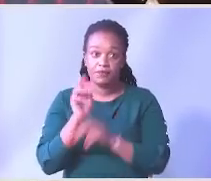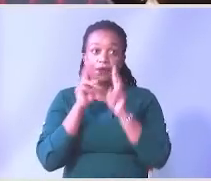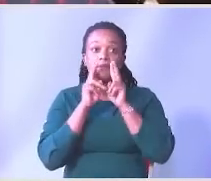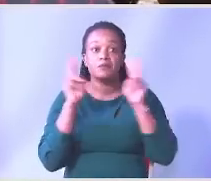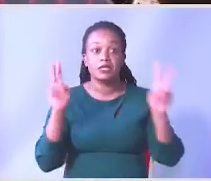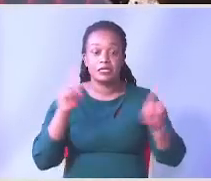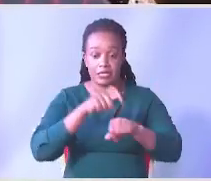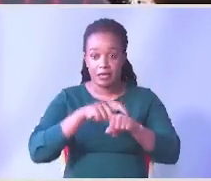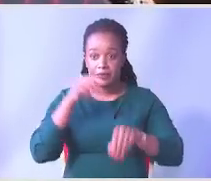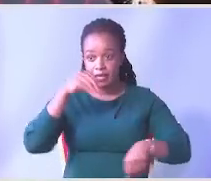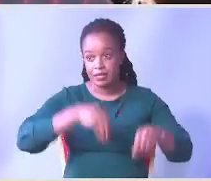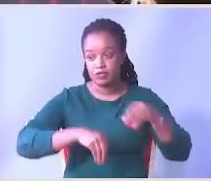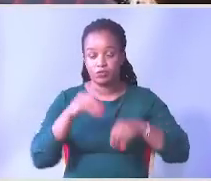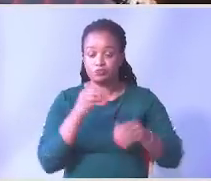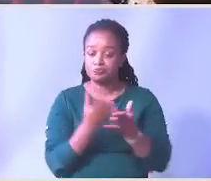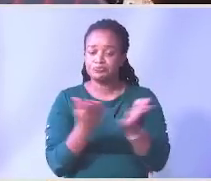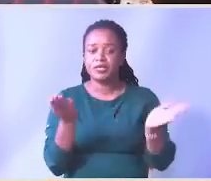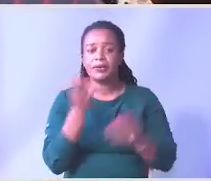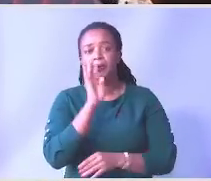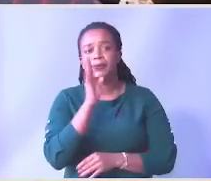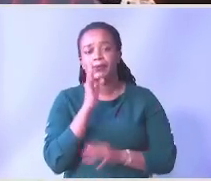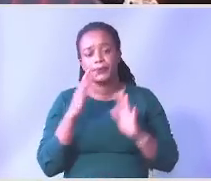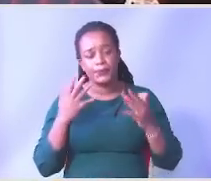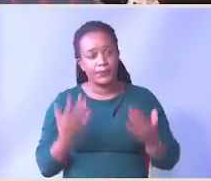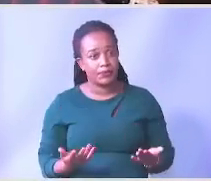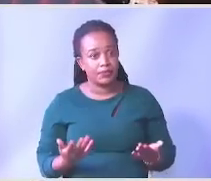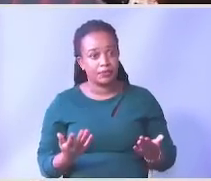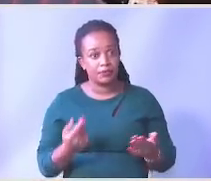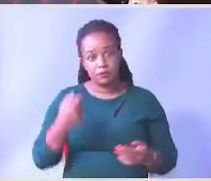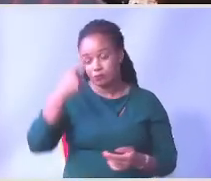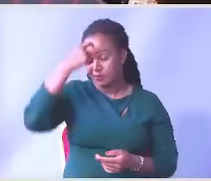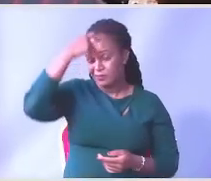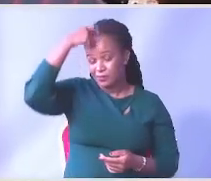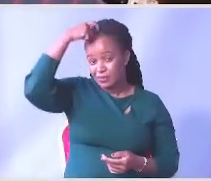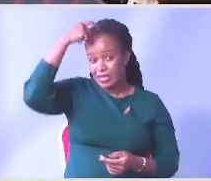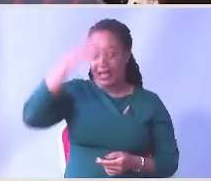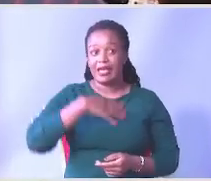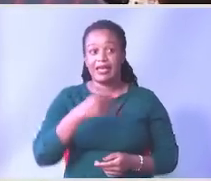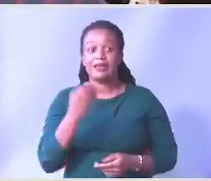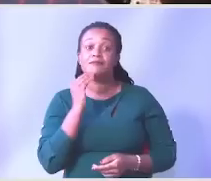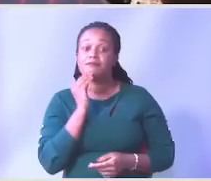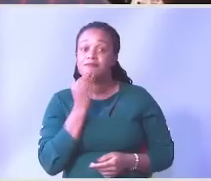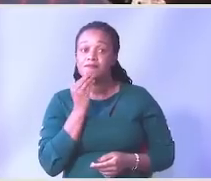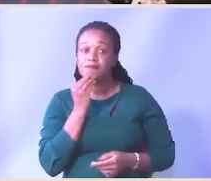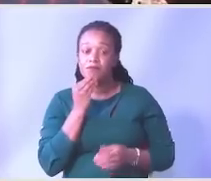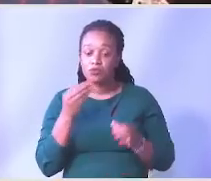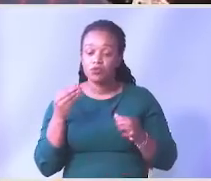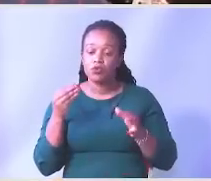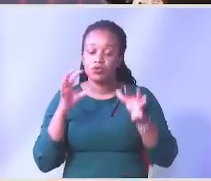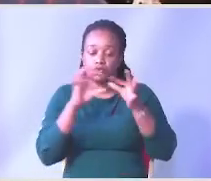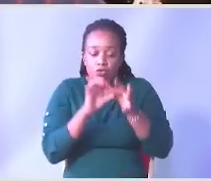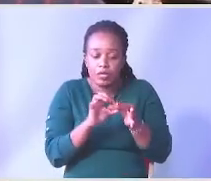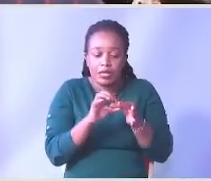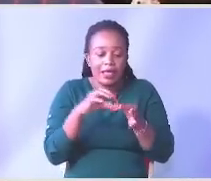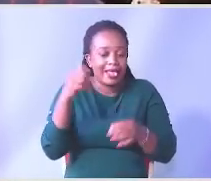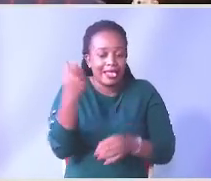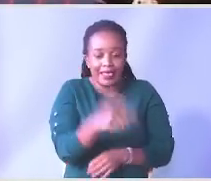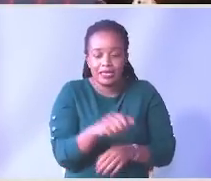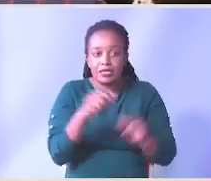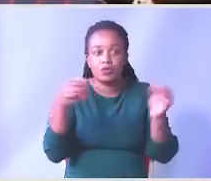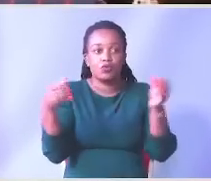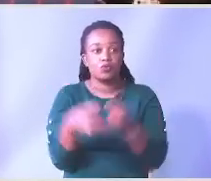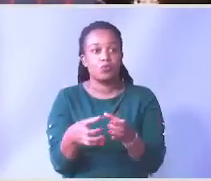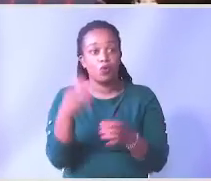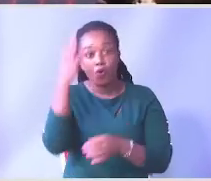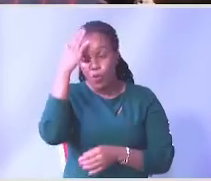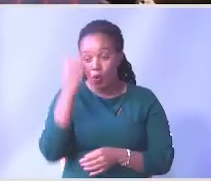Wale wamekuwa wakisema ya kwamba Moses pamoja na Musalia wajoin either group ili kwa maana